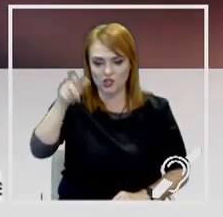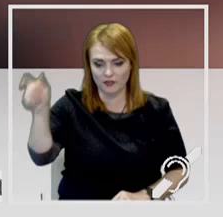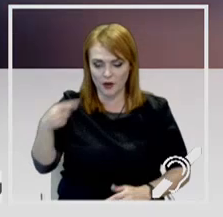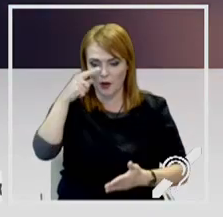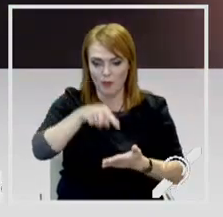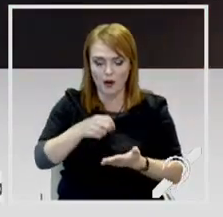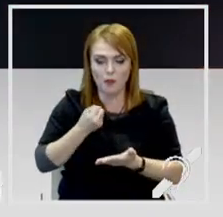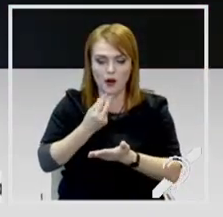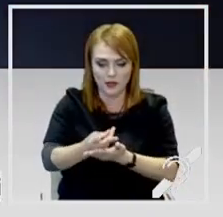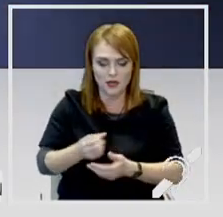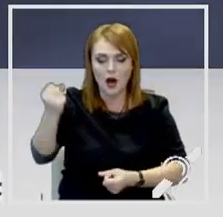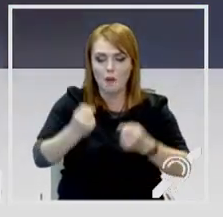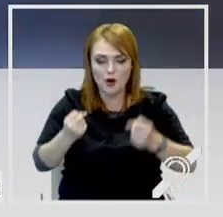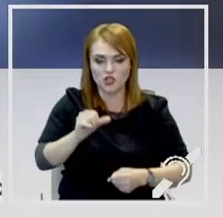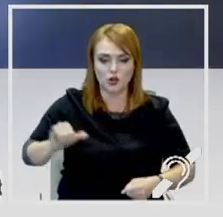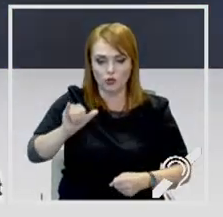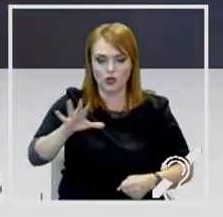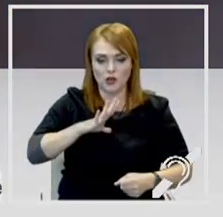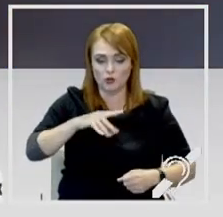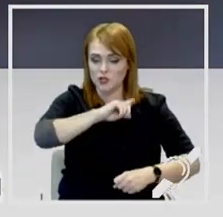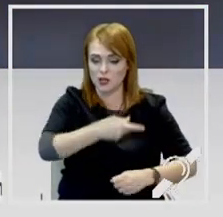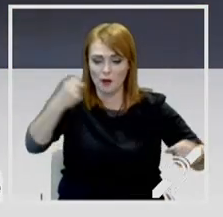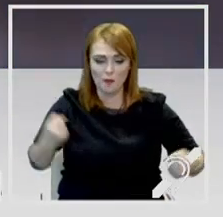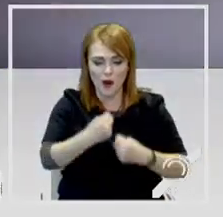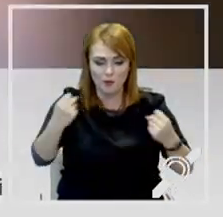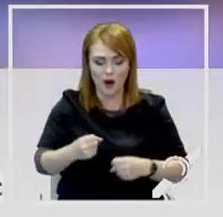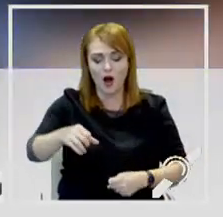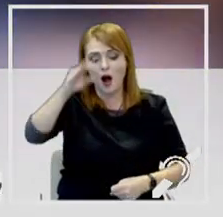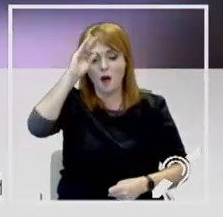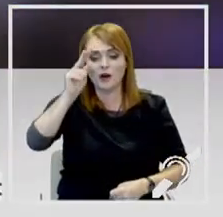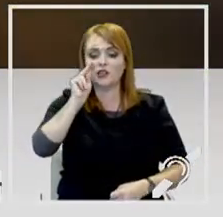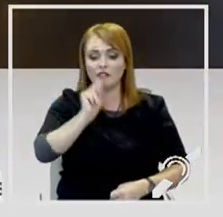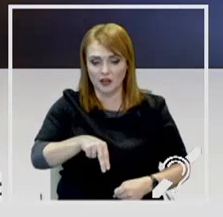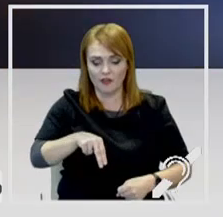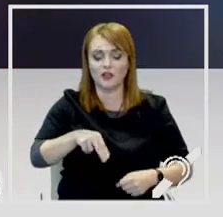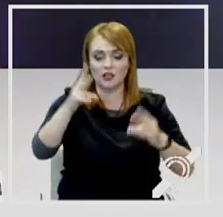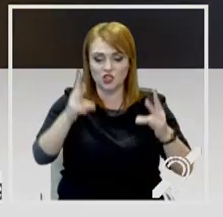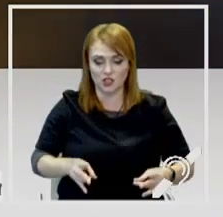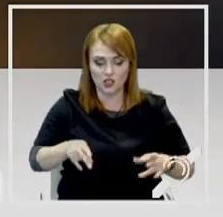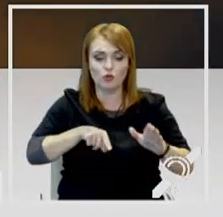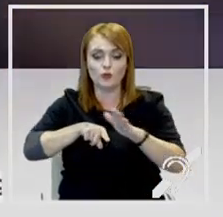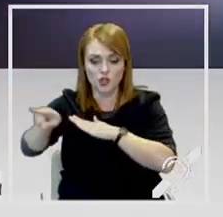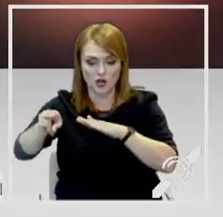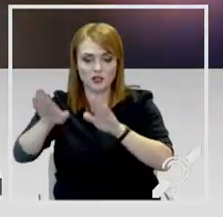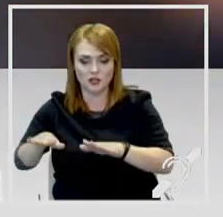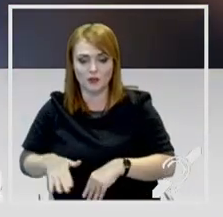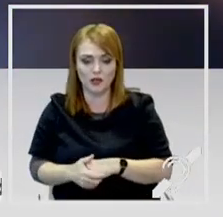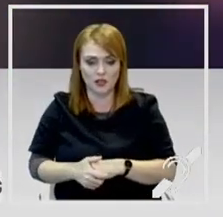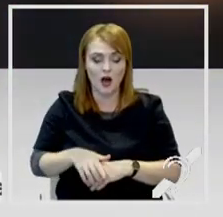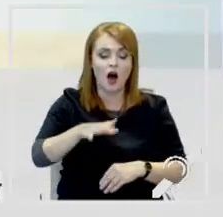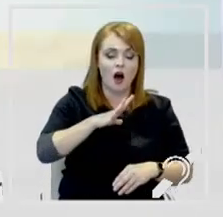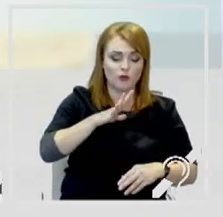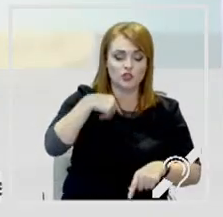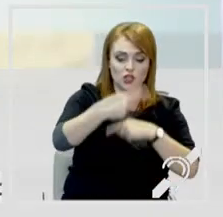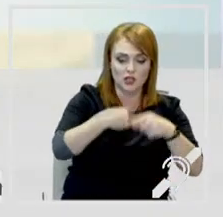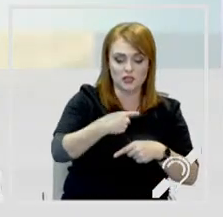spital după ce mașinile în care se aflau s-au ciocnit violent, iar șoferul care a provocat tragedia a fugit de la fața locului. El a fost reținut în scurt